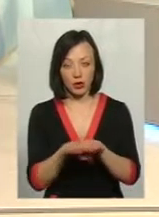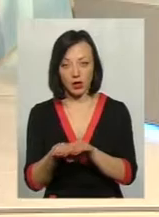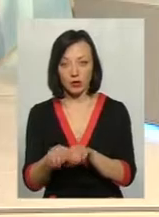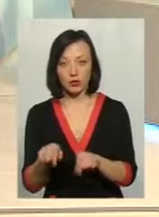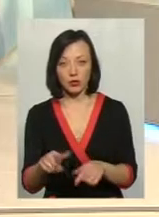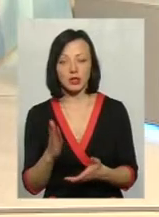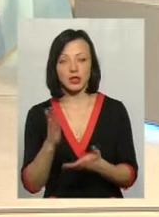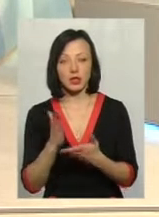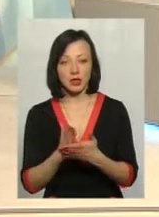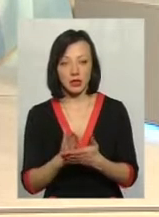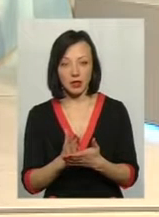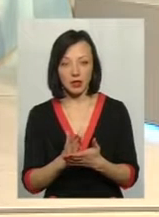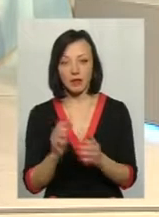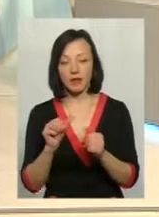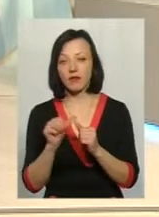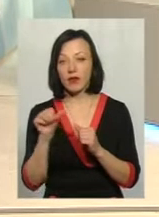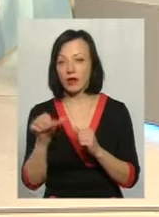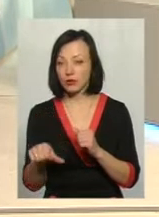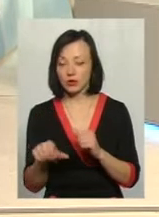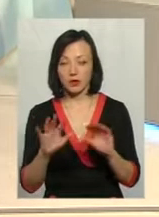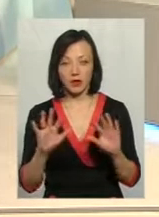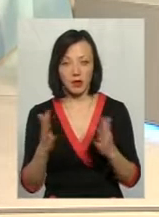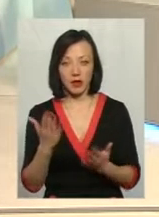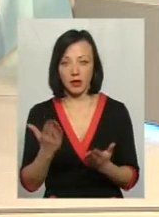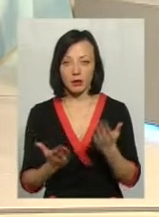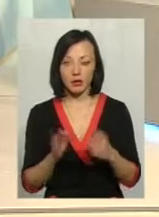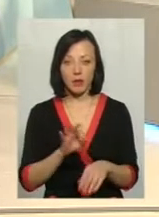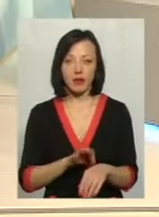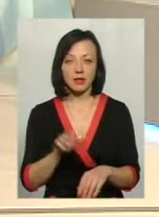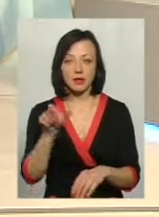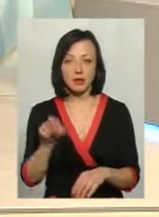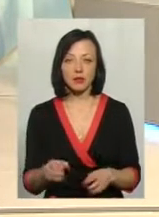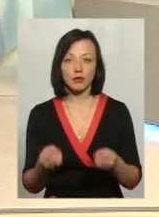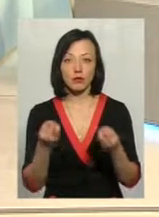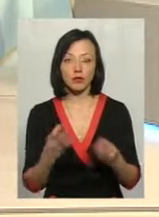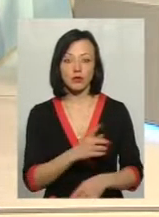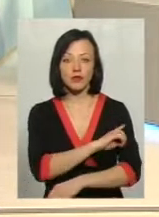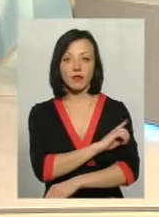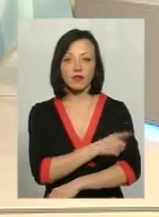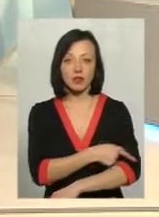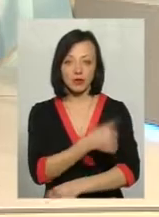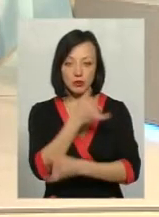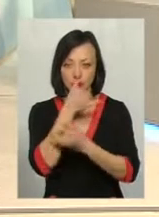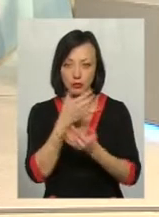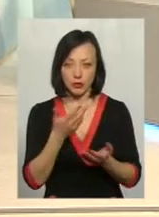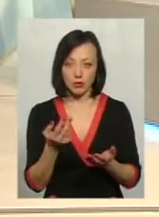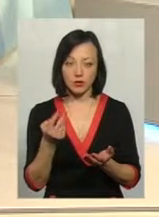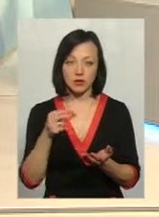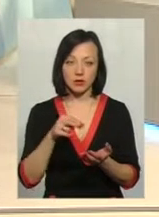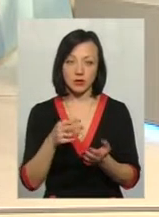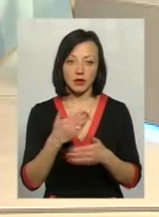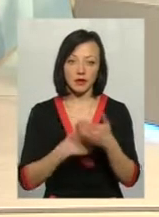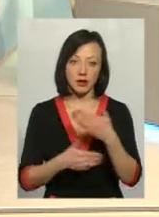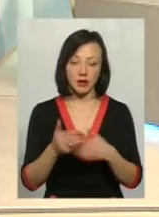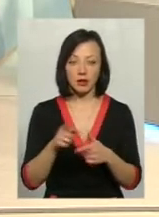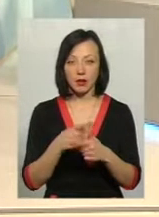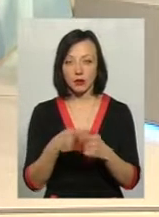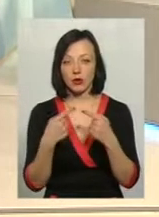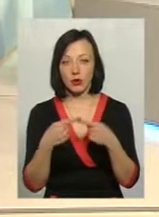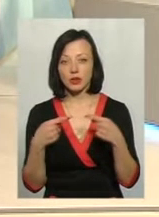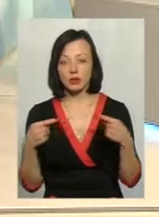тут є у виключних випадках, якщо пацієнт просто фізично не може, або він інвалід, або ще